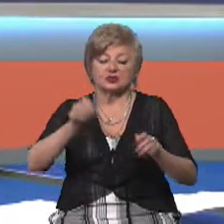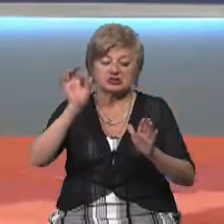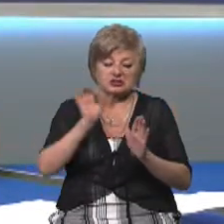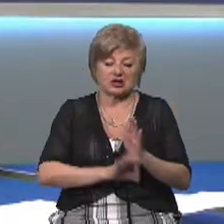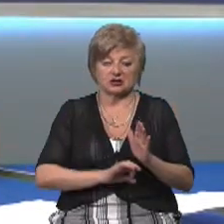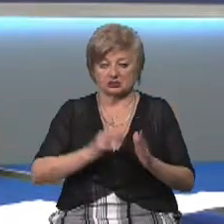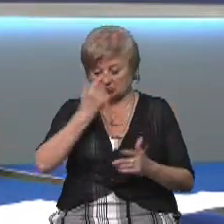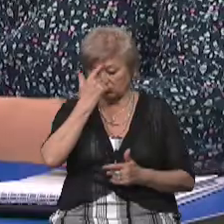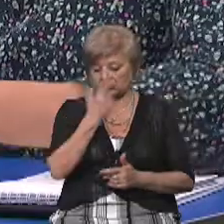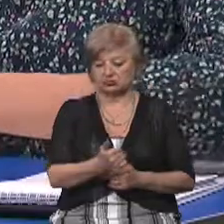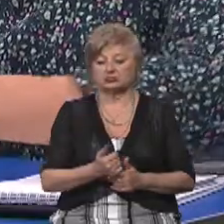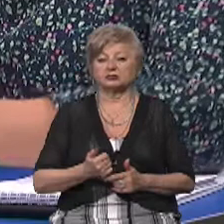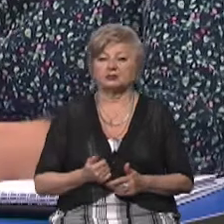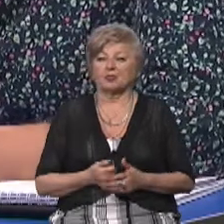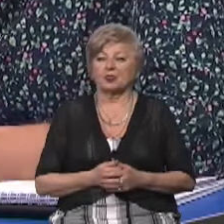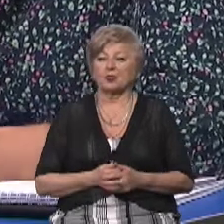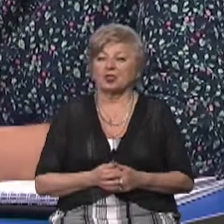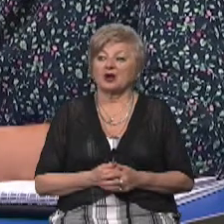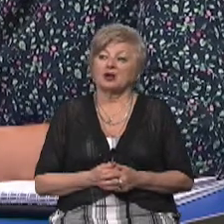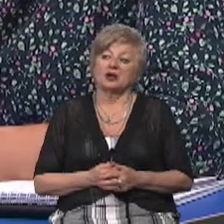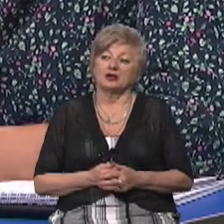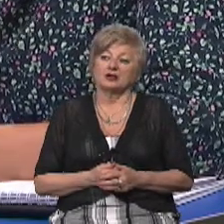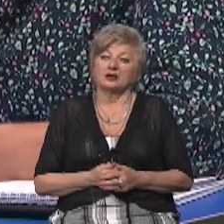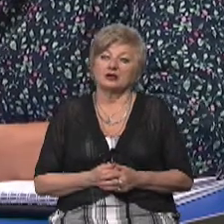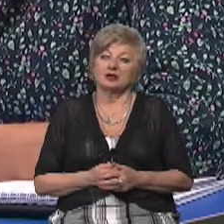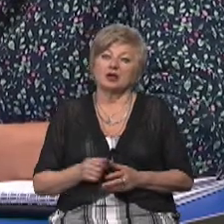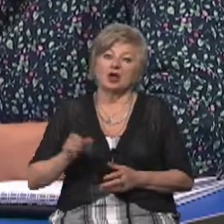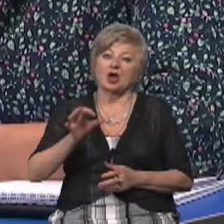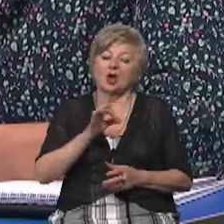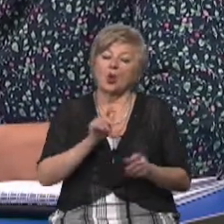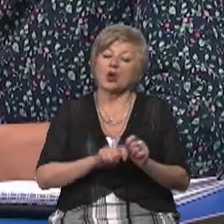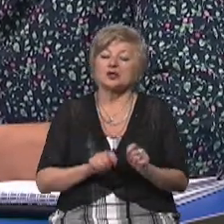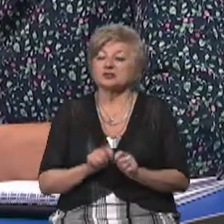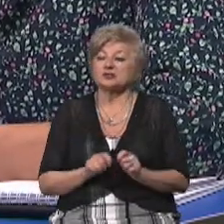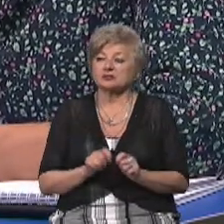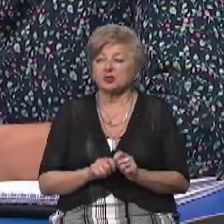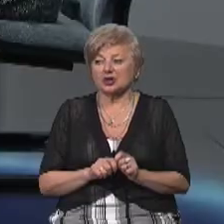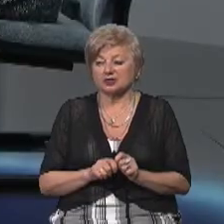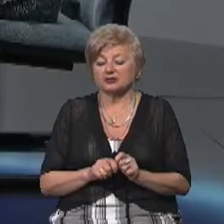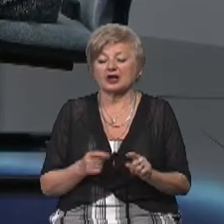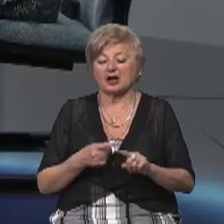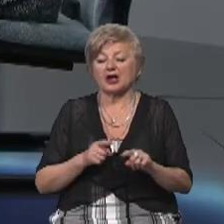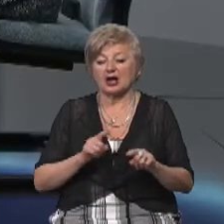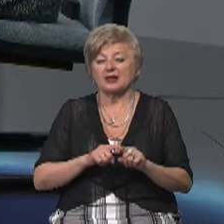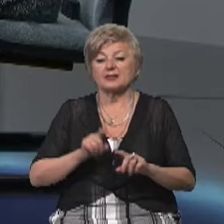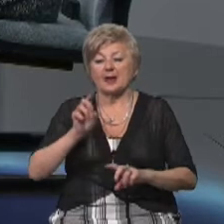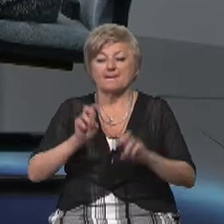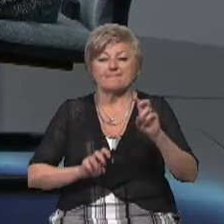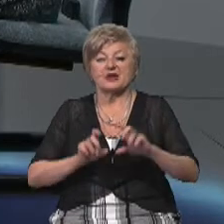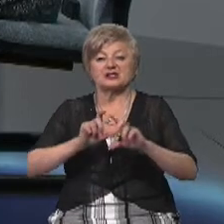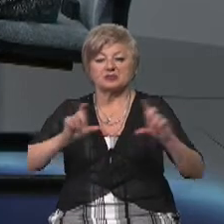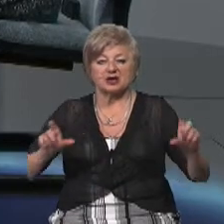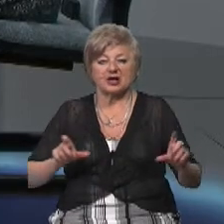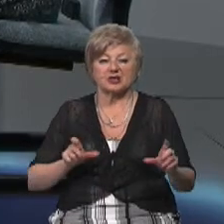эту информацию. Пане Павле, а проінспектувати це підприємство, яке є,